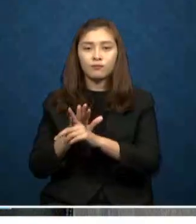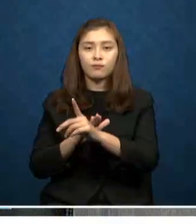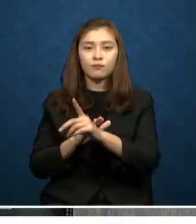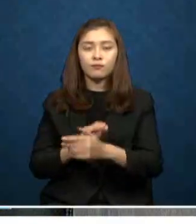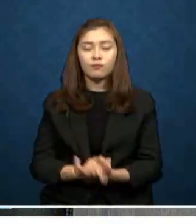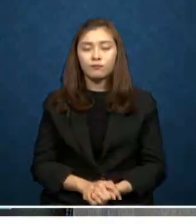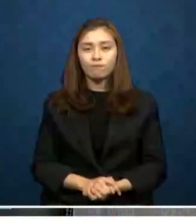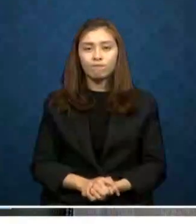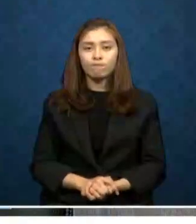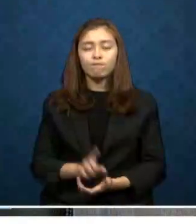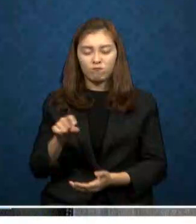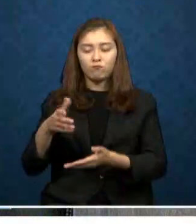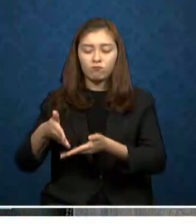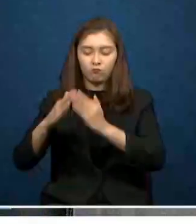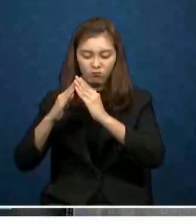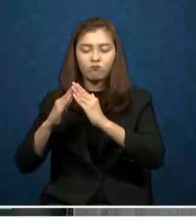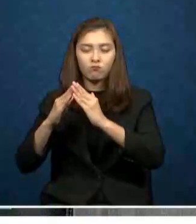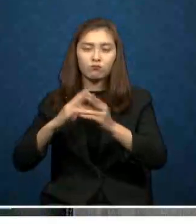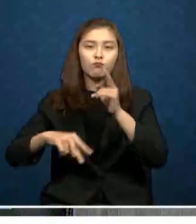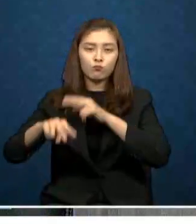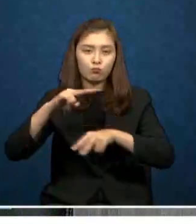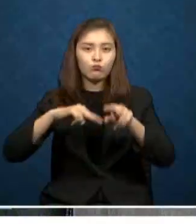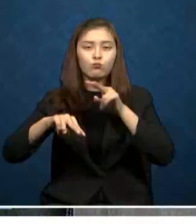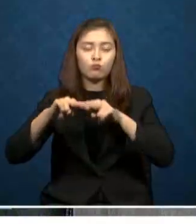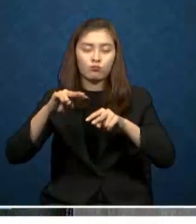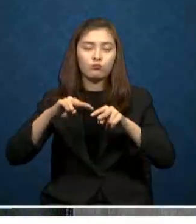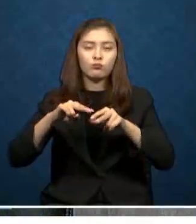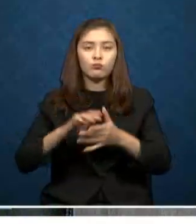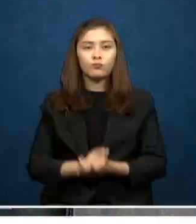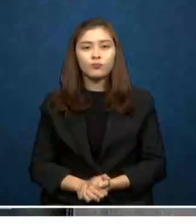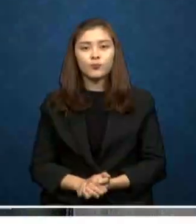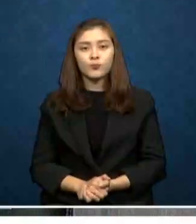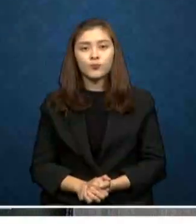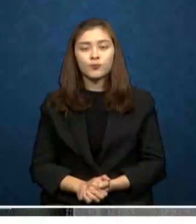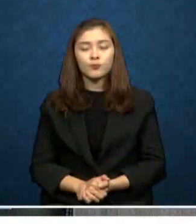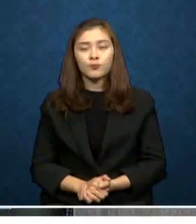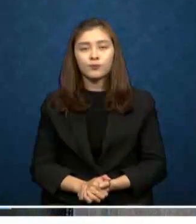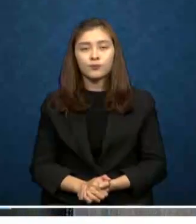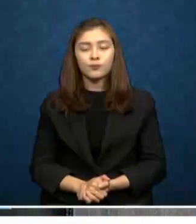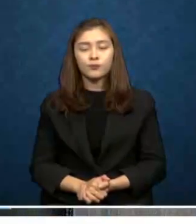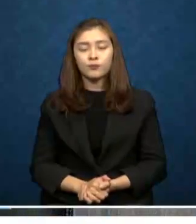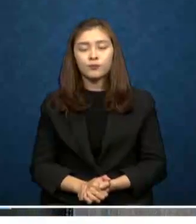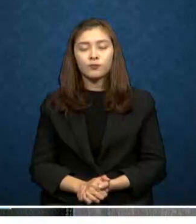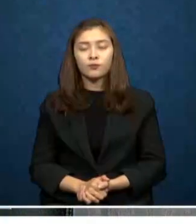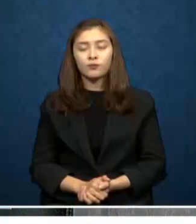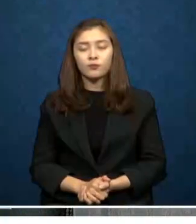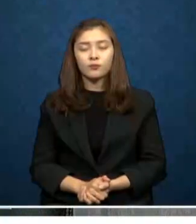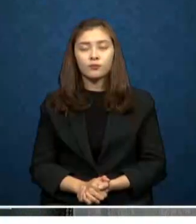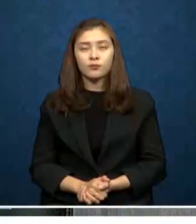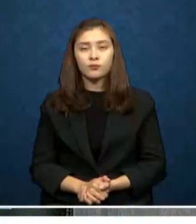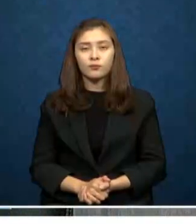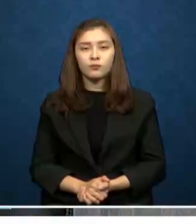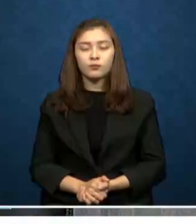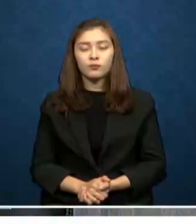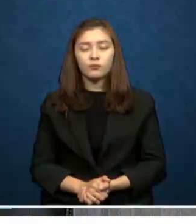แลตรงนี้นะครับเพราะว่าเขามีคำว่าเวลาเนี้ยเรามีผลิต